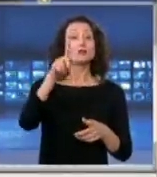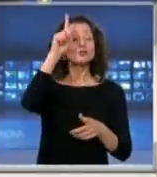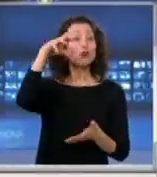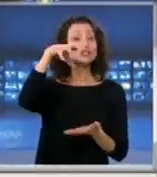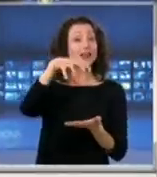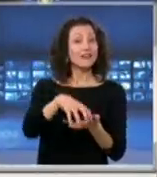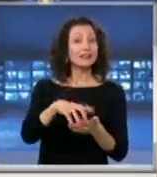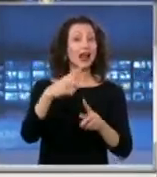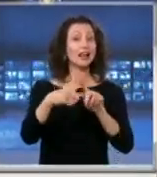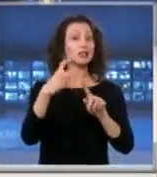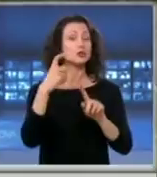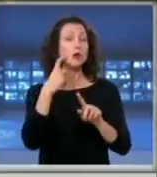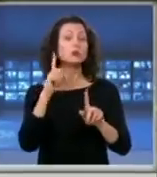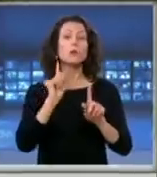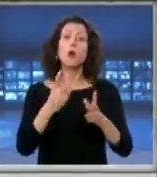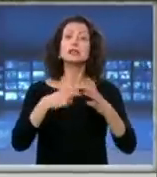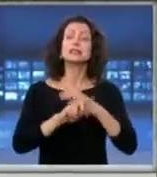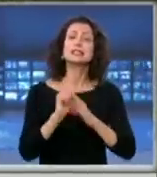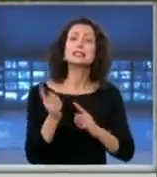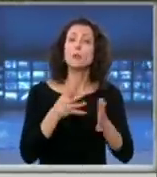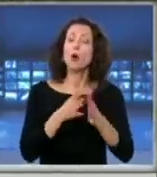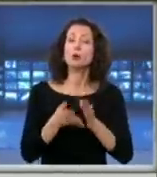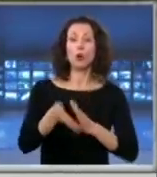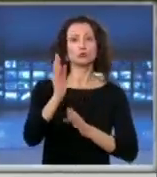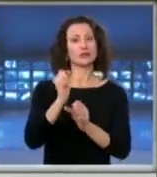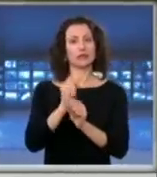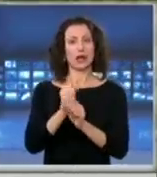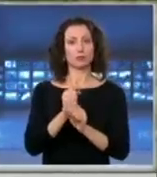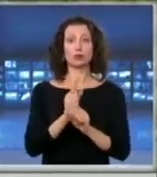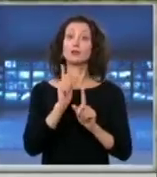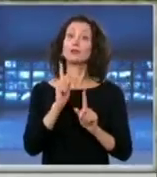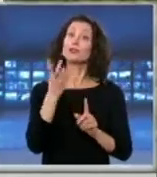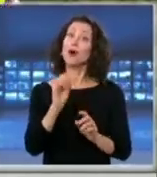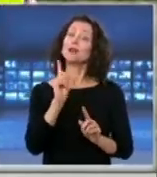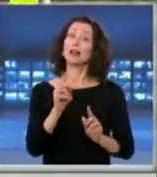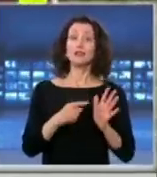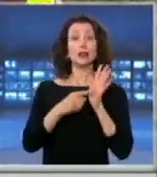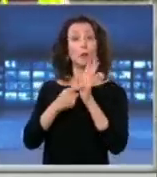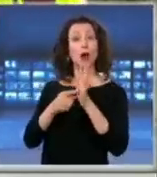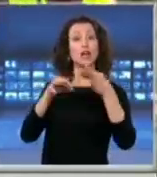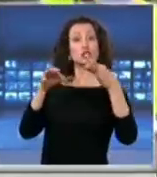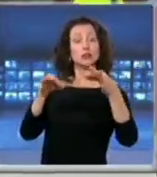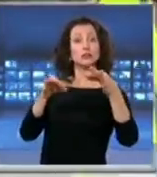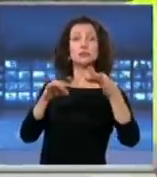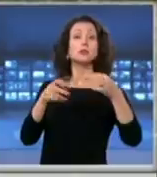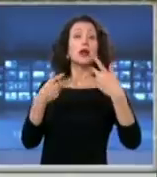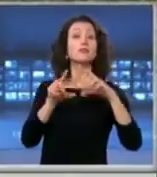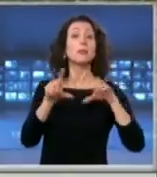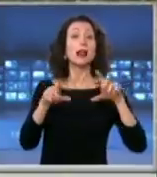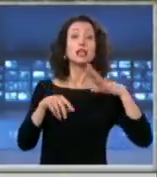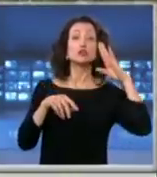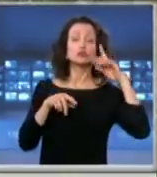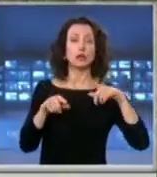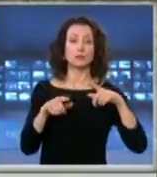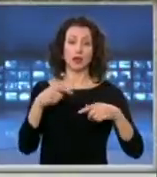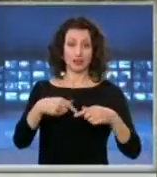отиващи на работа. Срещу лична карта и служебна бележка. Това е лека работа. Лека работа е учета. А тези,